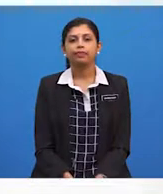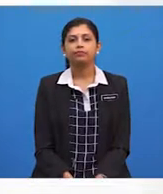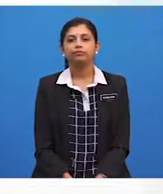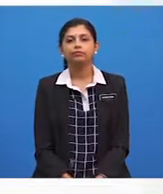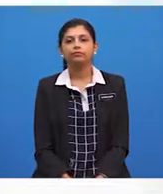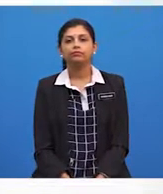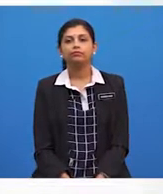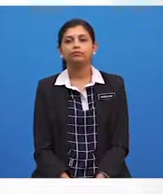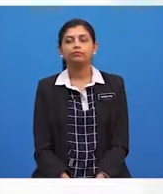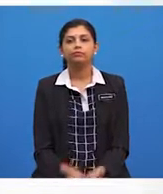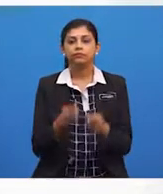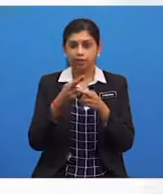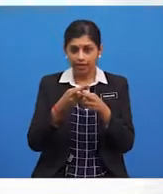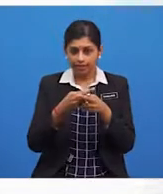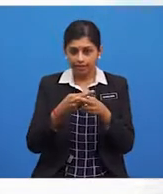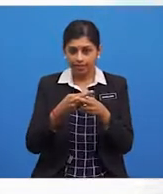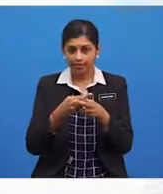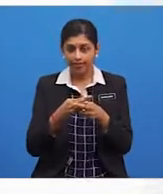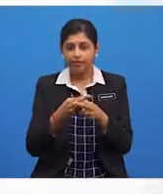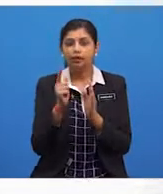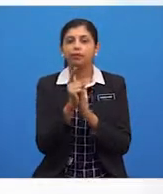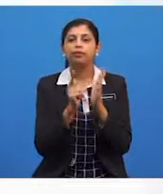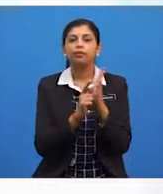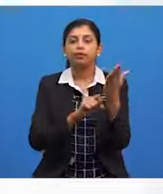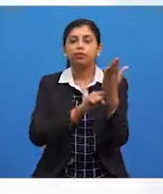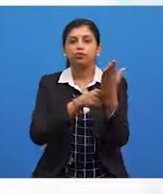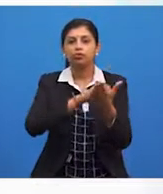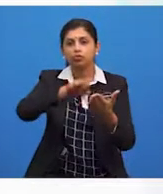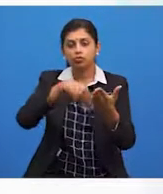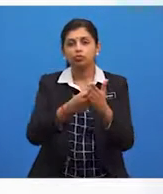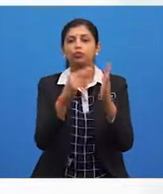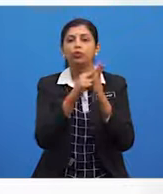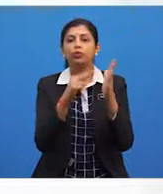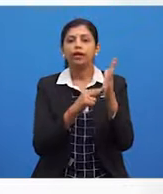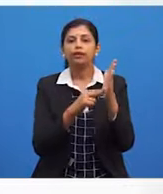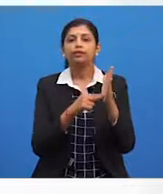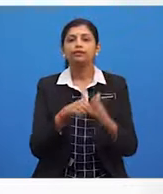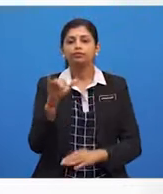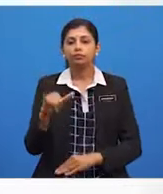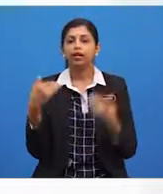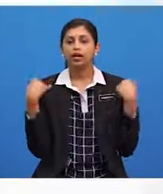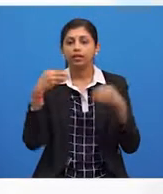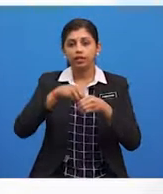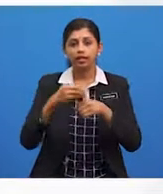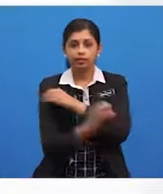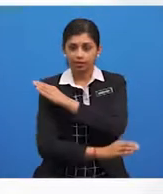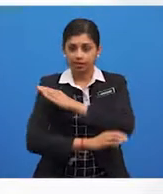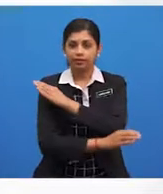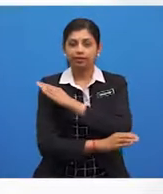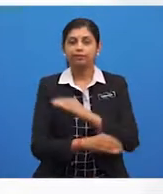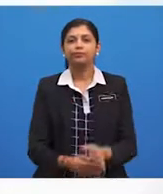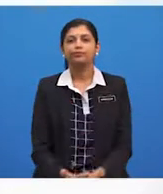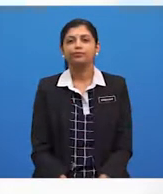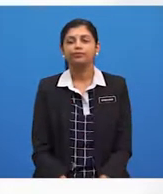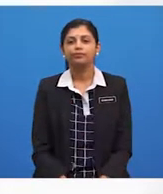Ringkasnya, perlembagaan merupakan sumber segala perundangan yang ada di dalam negara kita.